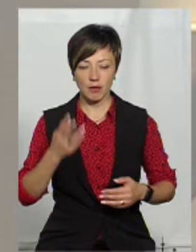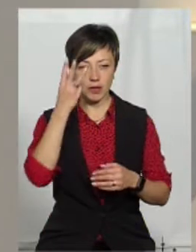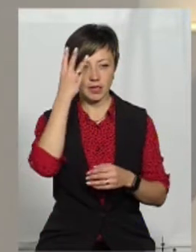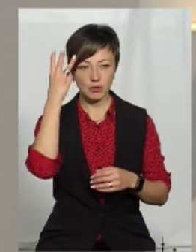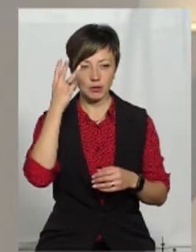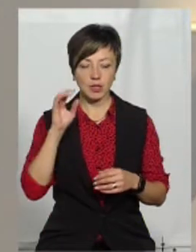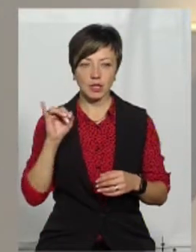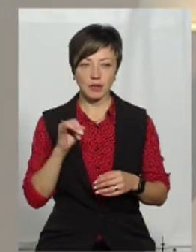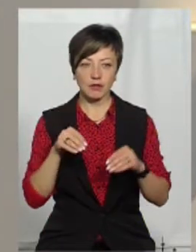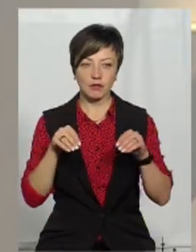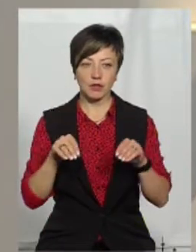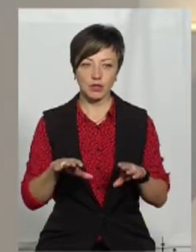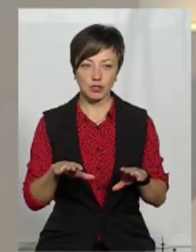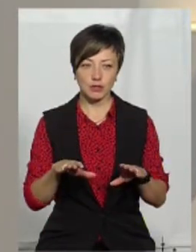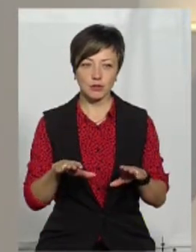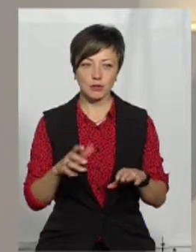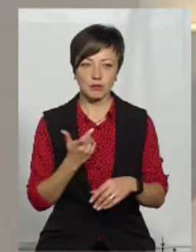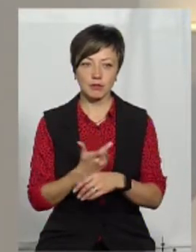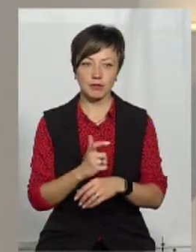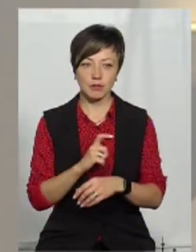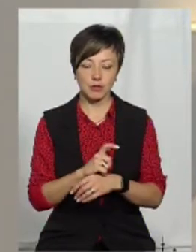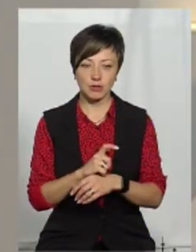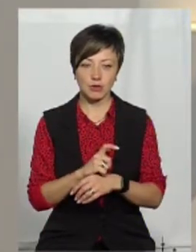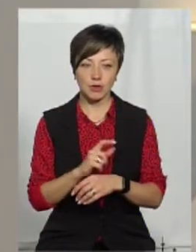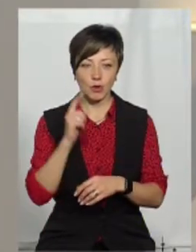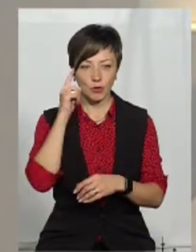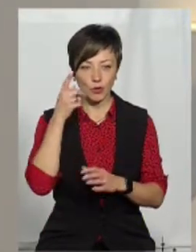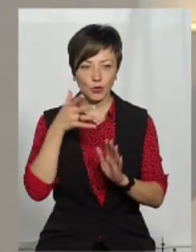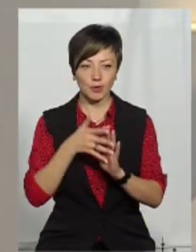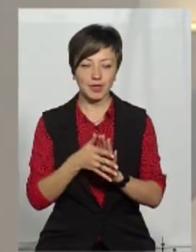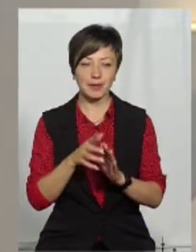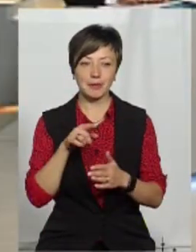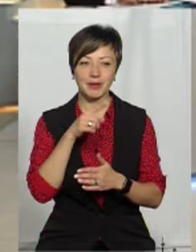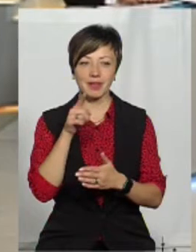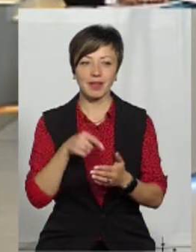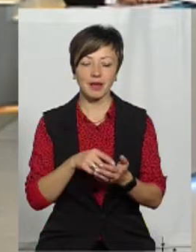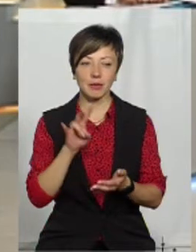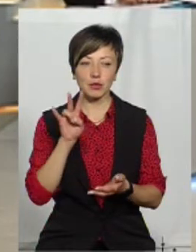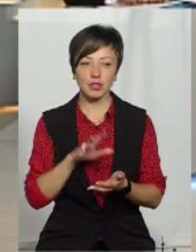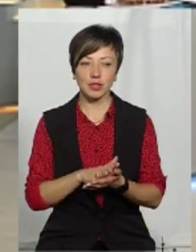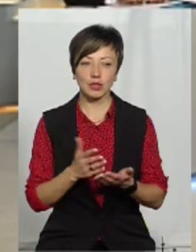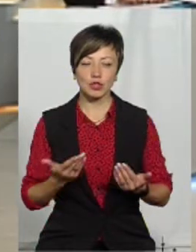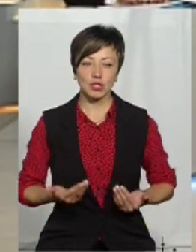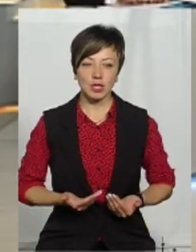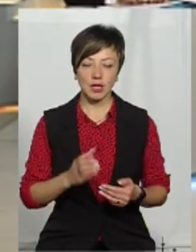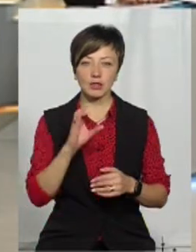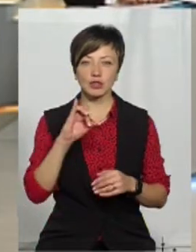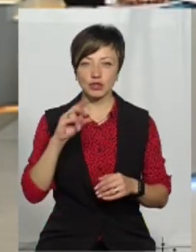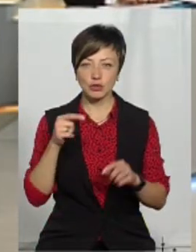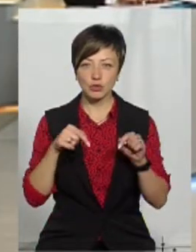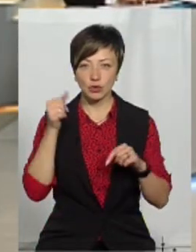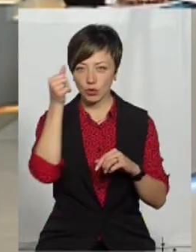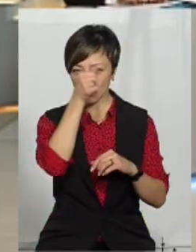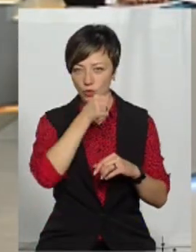Хмельницькому і вже вирішив, скажімо так, більш продумати питання щодо постійного житла. І тому я в січні цього